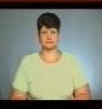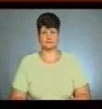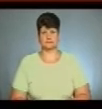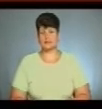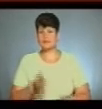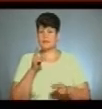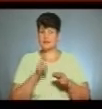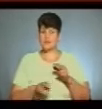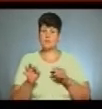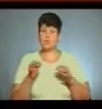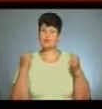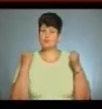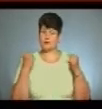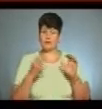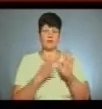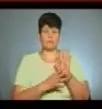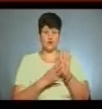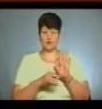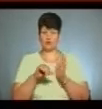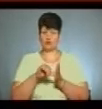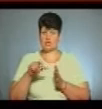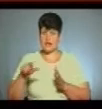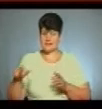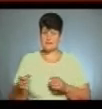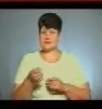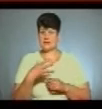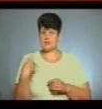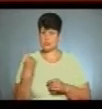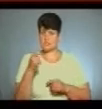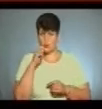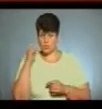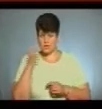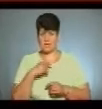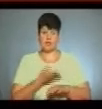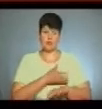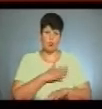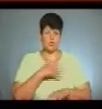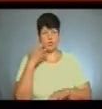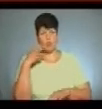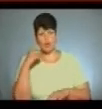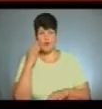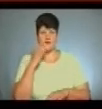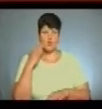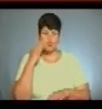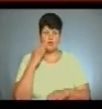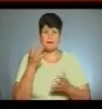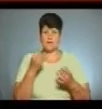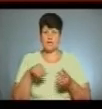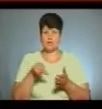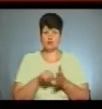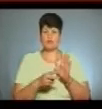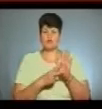І на завершення про спорт. 90 учасників із 15 областей України, Польщі, Молдови і Румунії взяли участь у